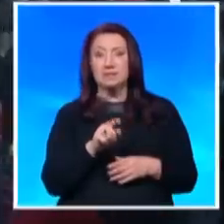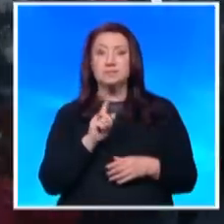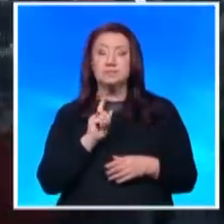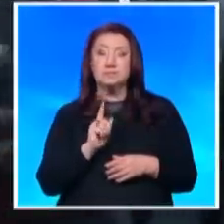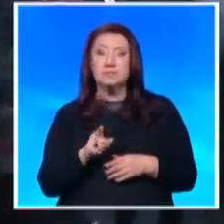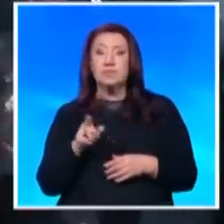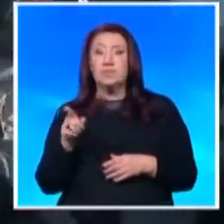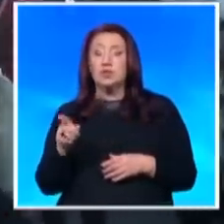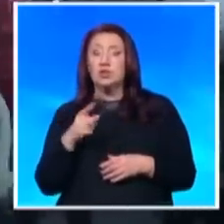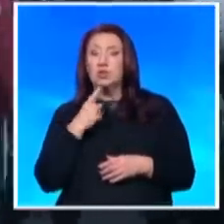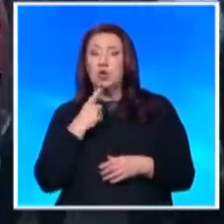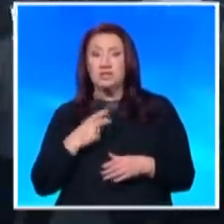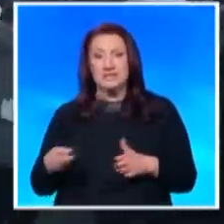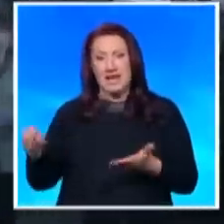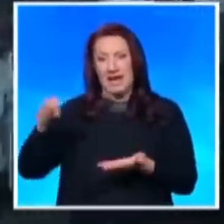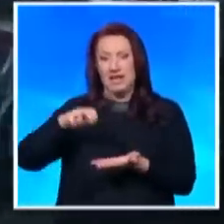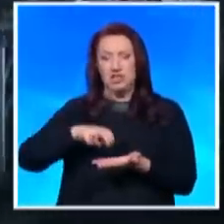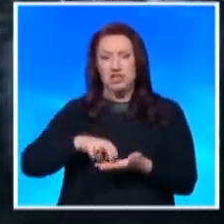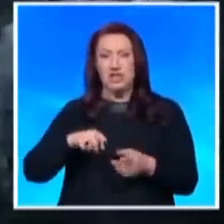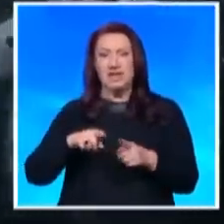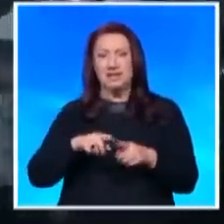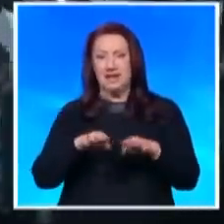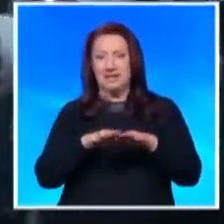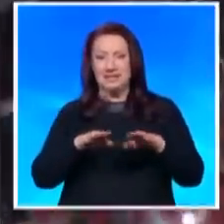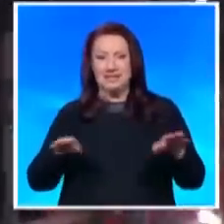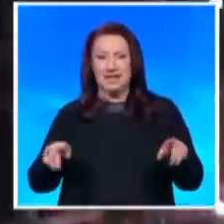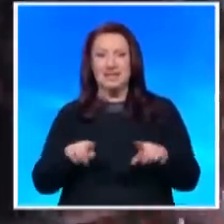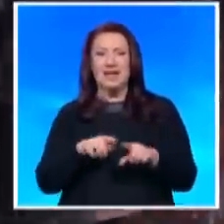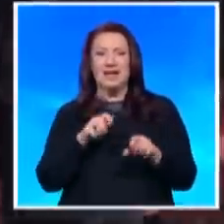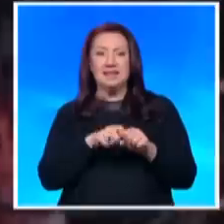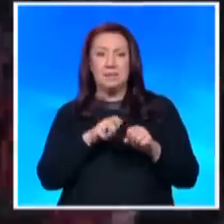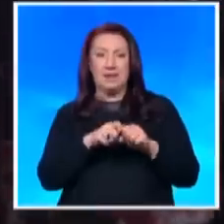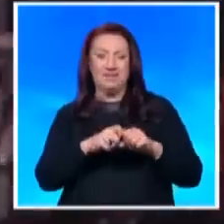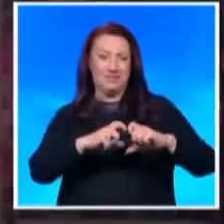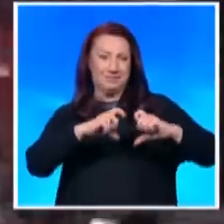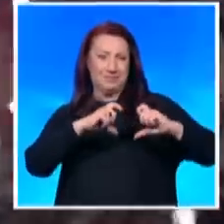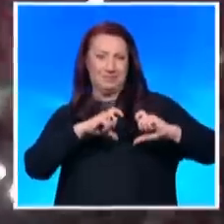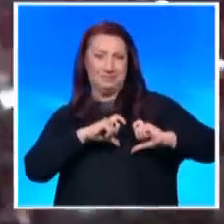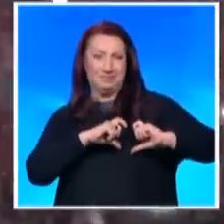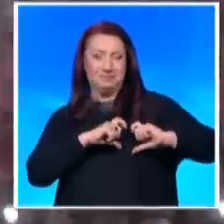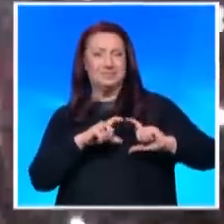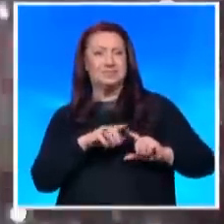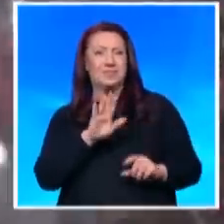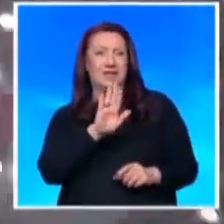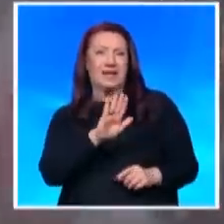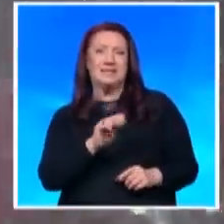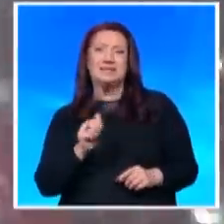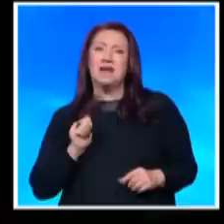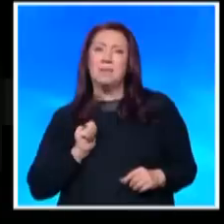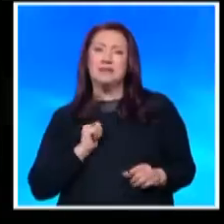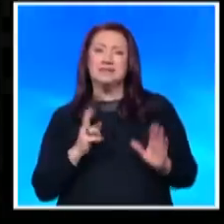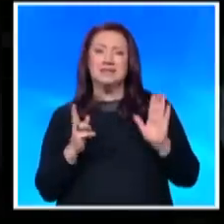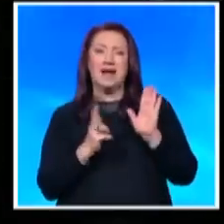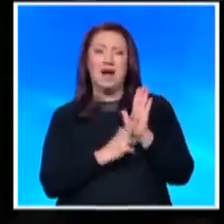той се качи на сцената и направи с ръце знак, изобразяващ сърце, нещо, което се превърна в своеобразна запазена марка на неговата предизборна